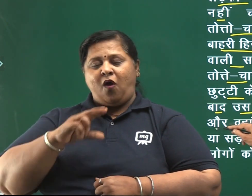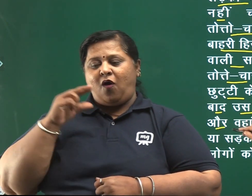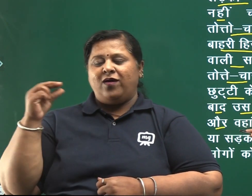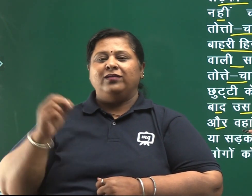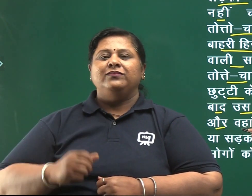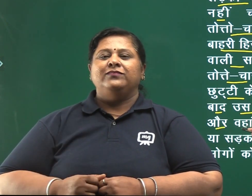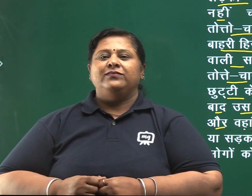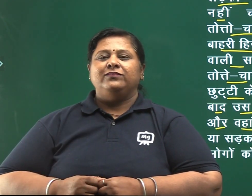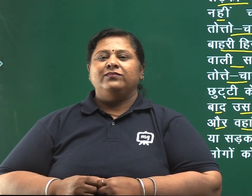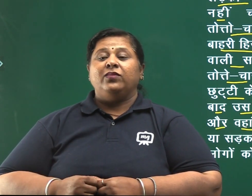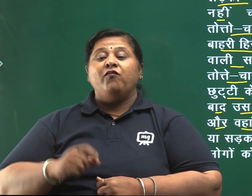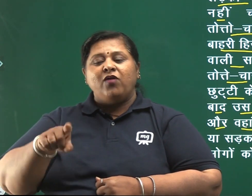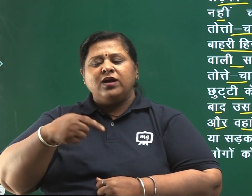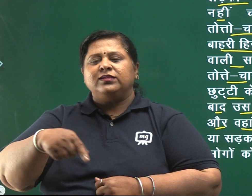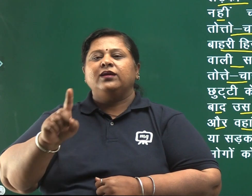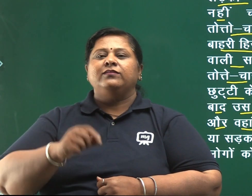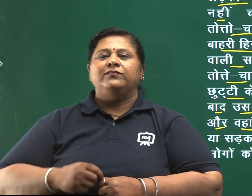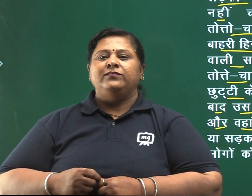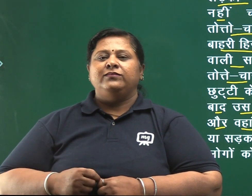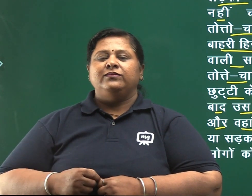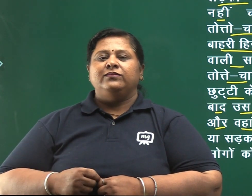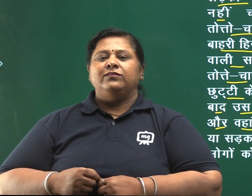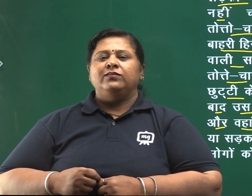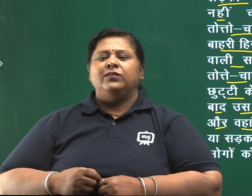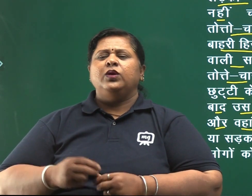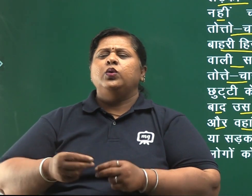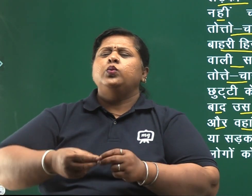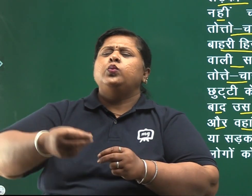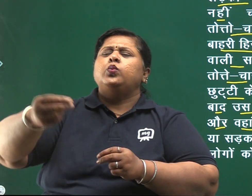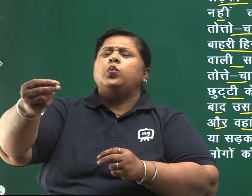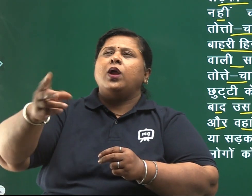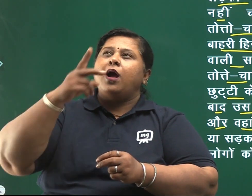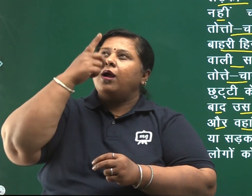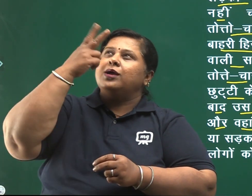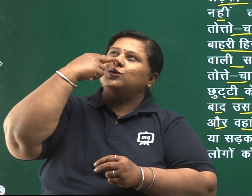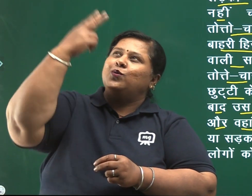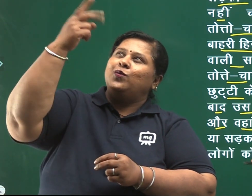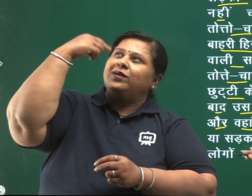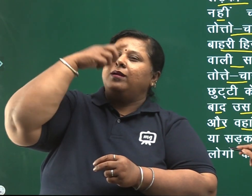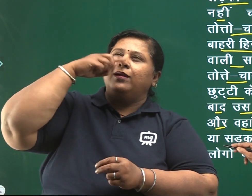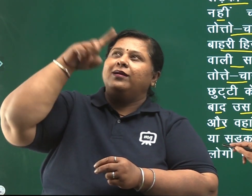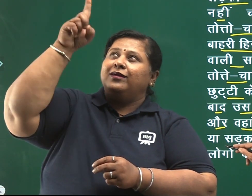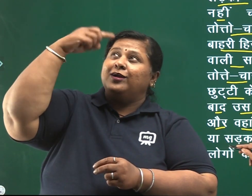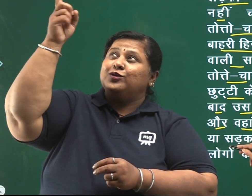और वहाँ से दूर आकाश को